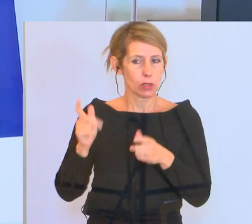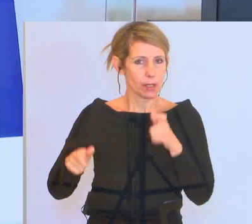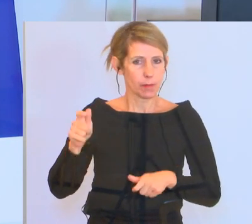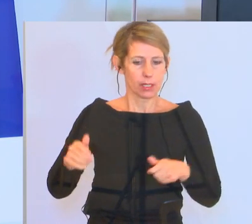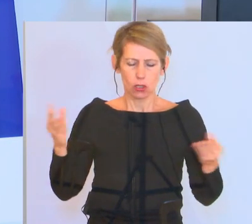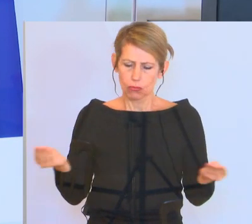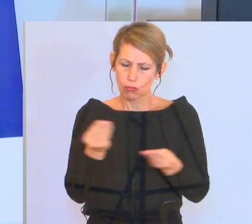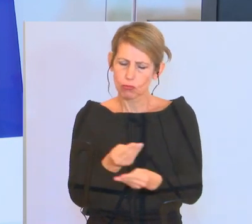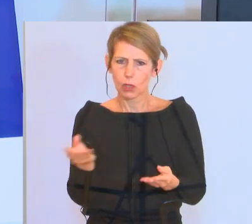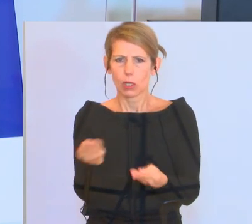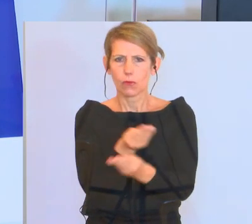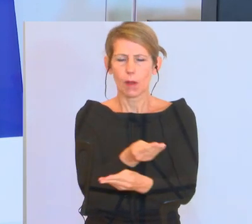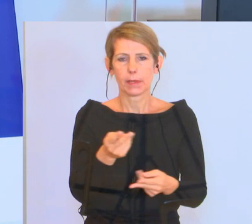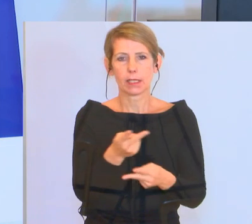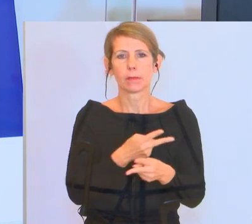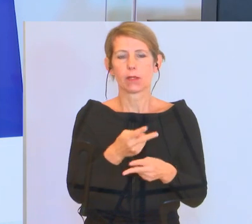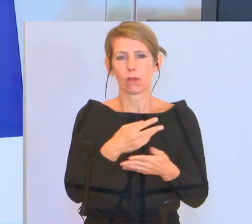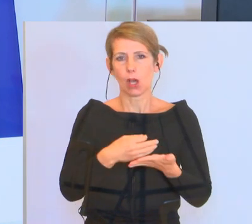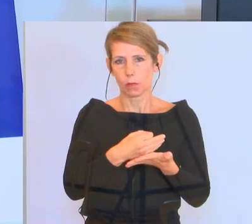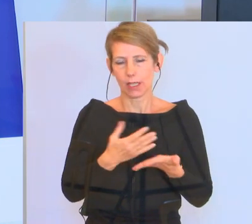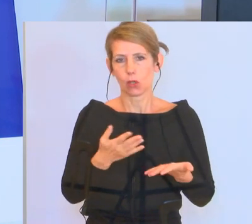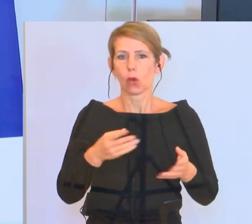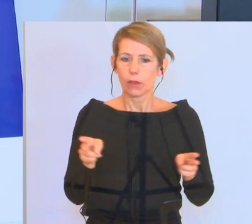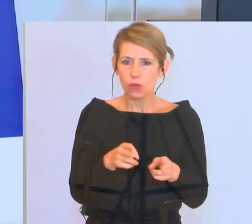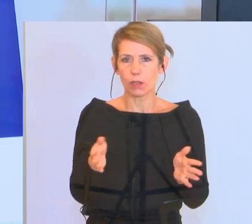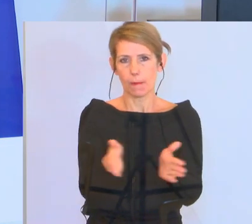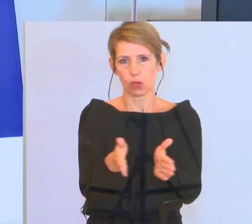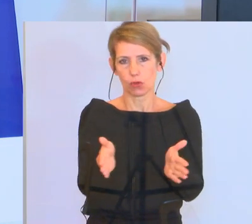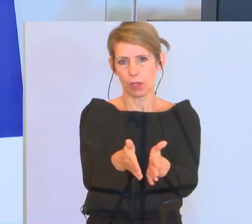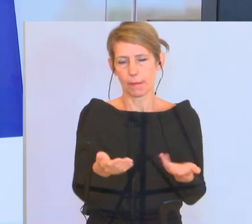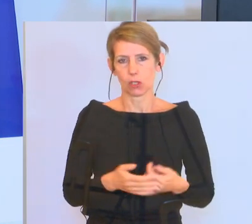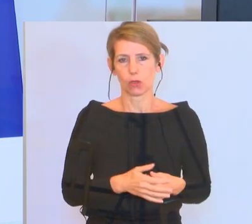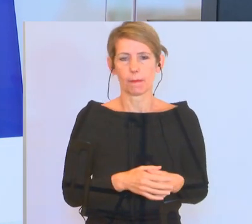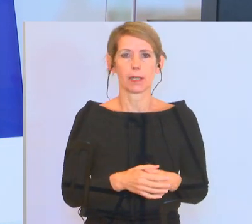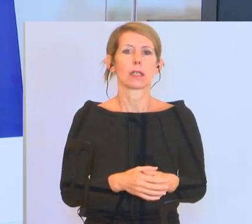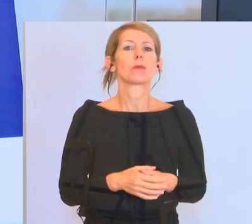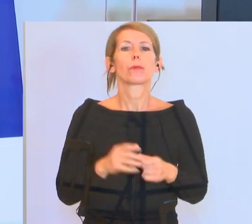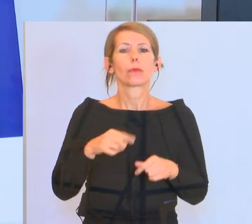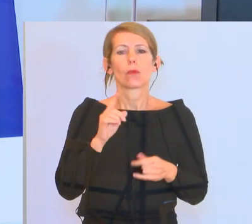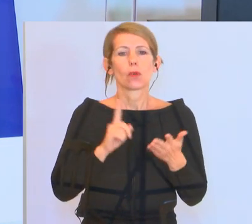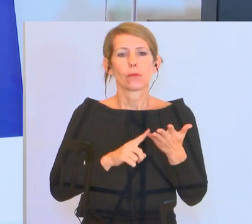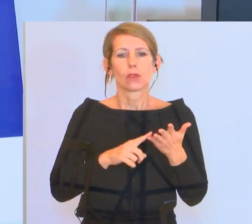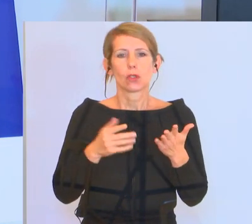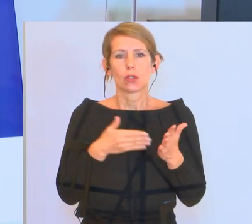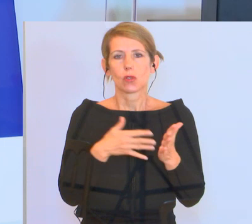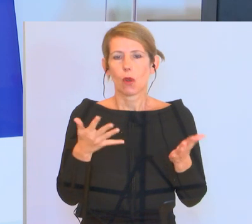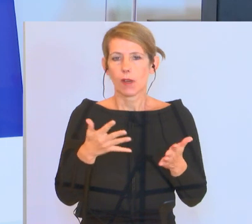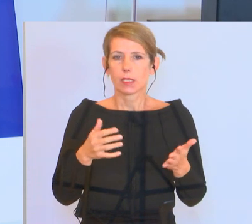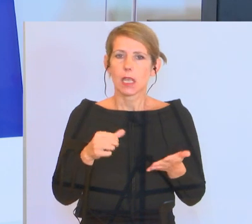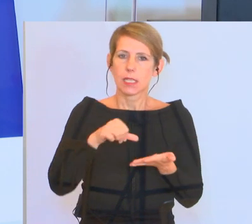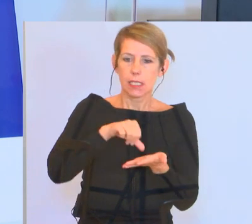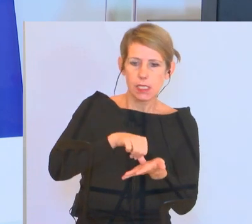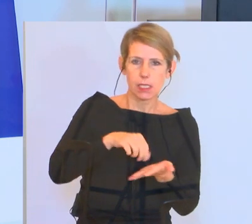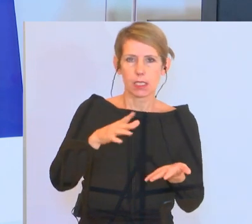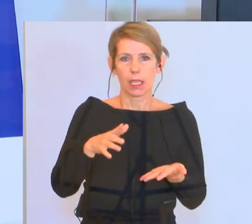durch Aus- und Weiterbildung zu ermöglichen und näher zusammenzubringen. Und 5. die Unterstützung und der zentrale